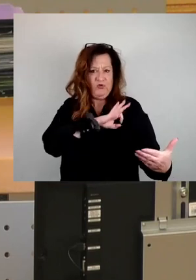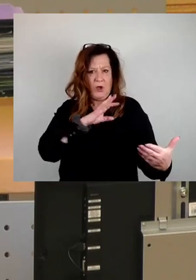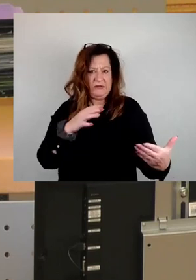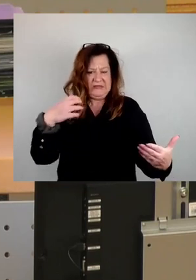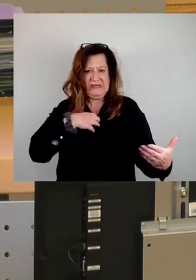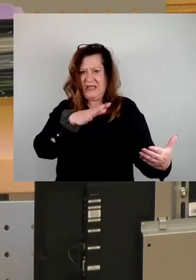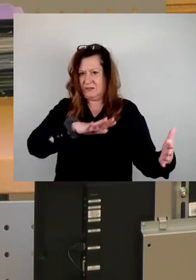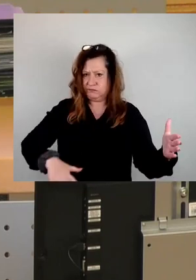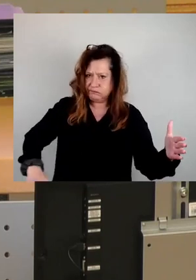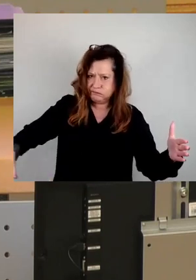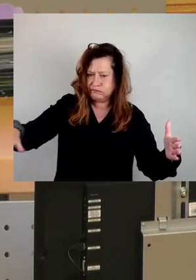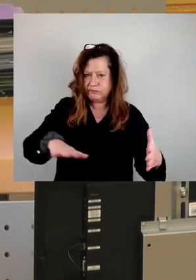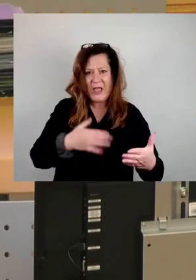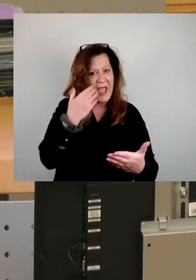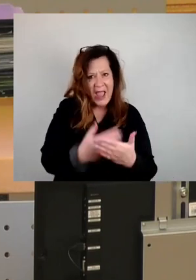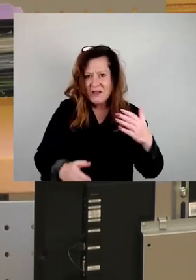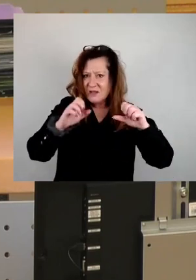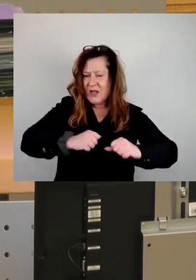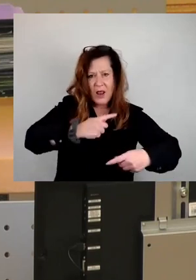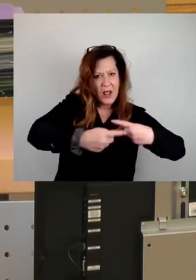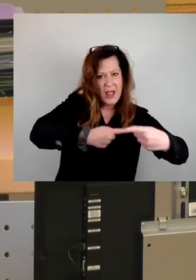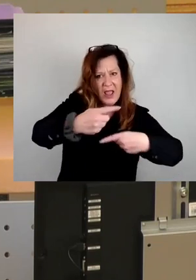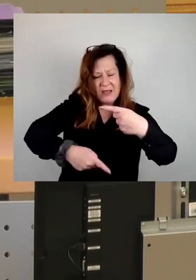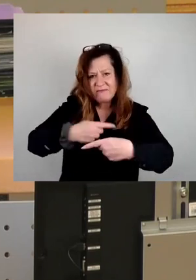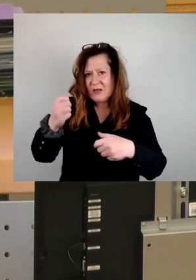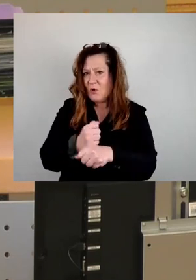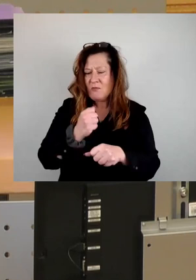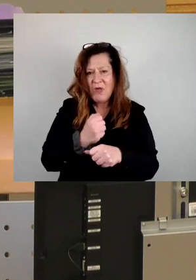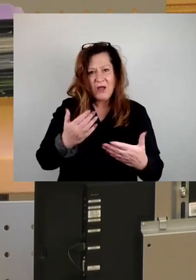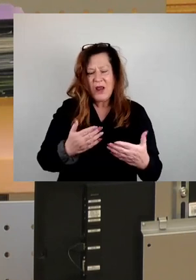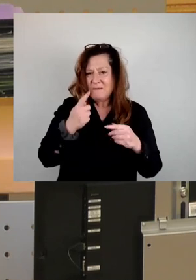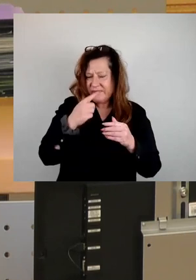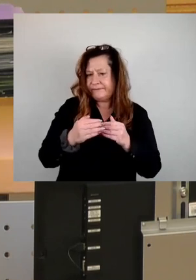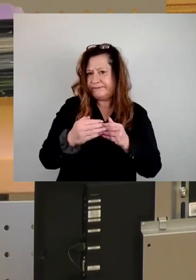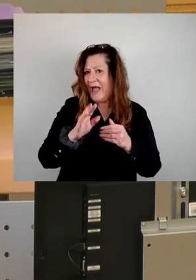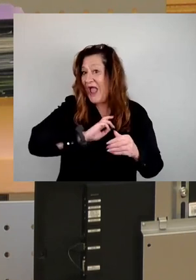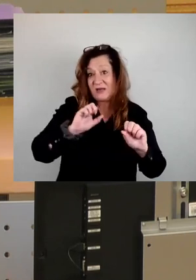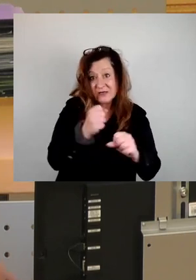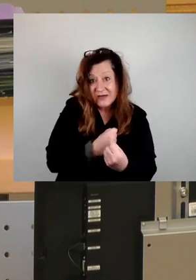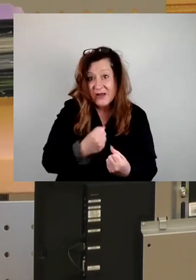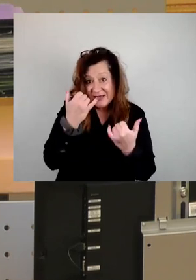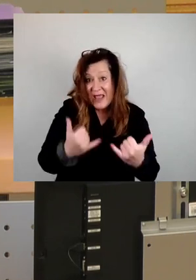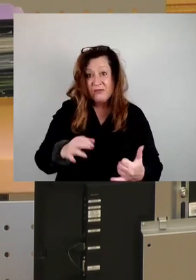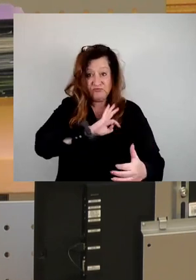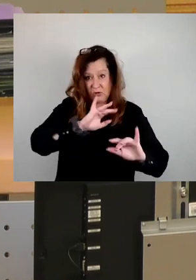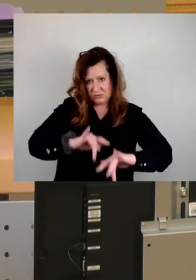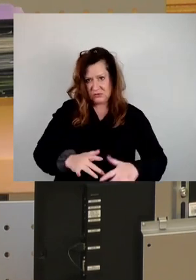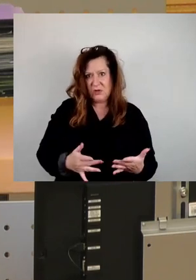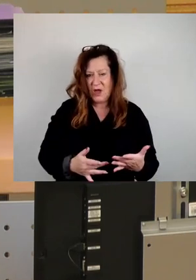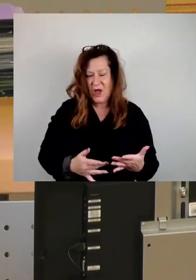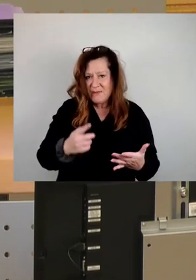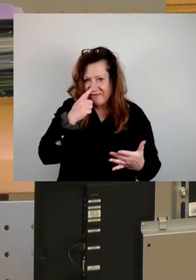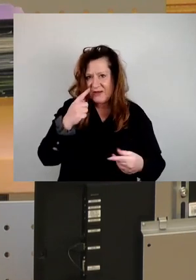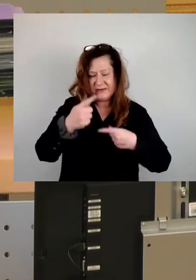Dinge entwickeln, die wir sonst in 100 Jahren nicht entwickelt hätten. Aber wenn wir das jetzt entwickelt bekommen, dann wirkt es prägend für die nächsten 100